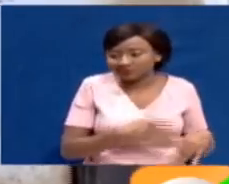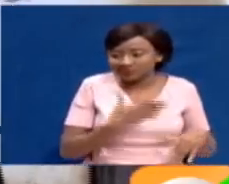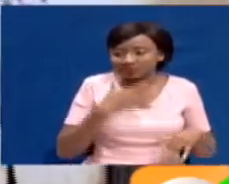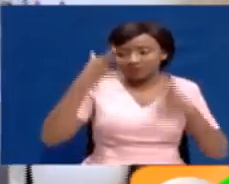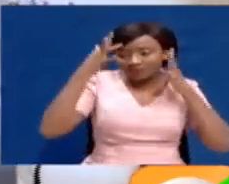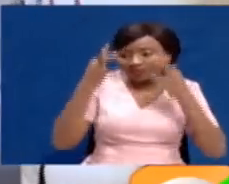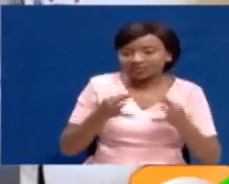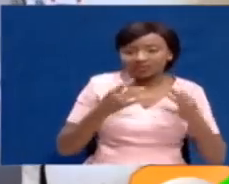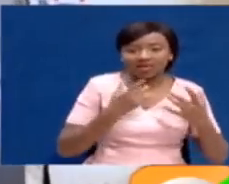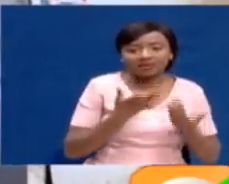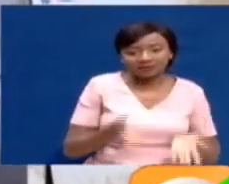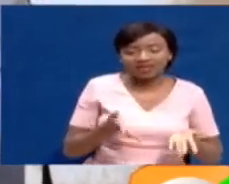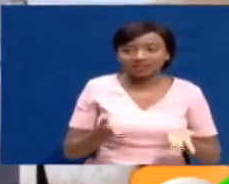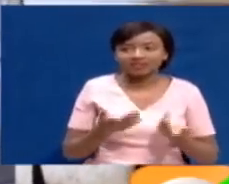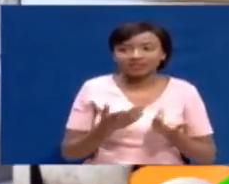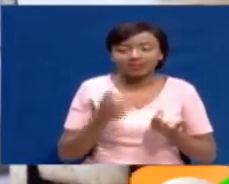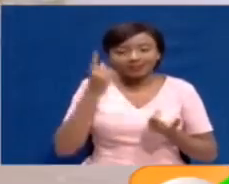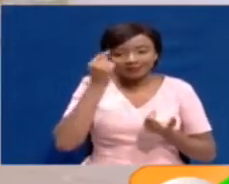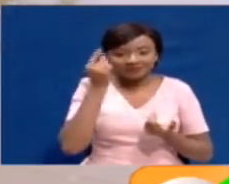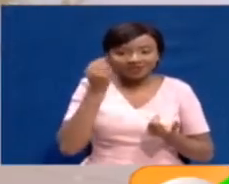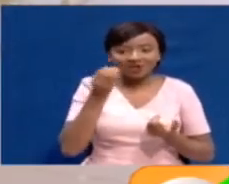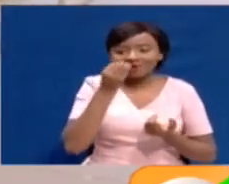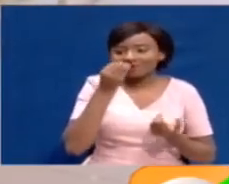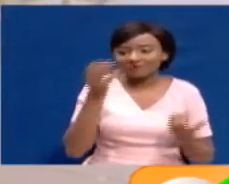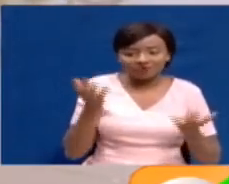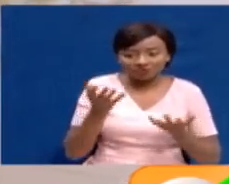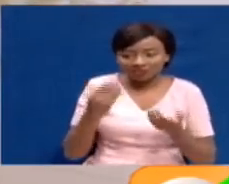sasa nianze kufikiria mambo pengine ya chakula.